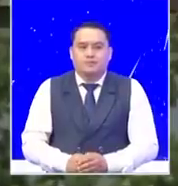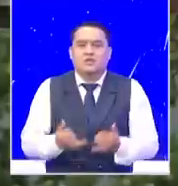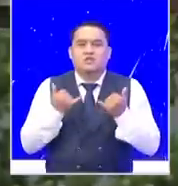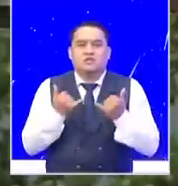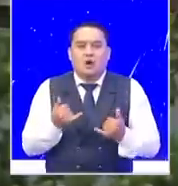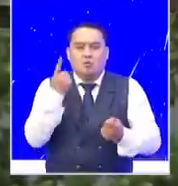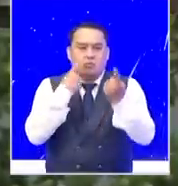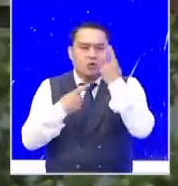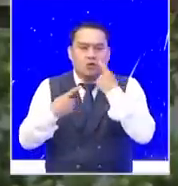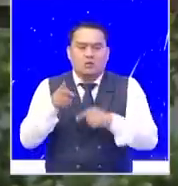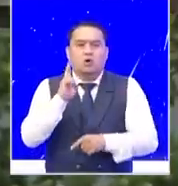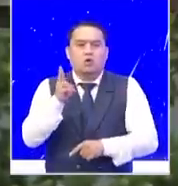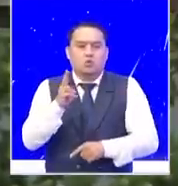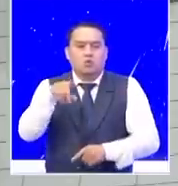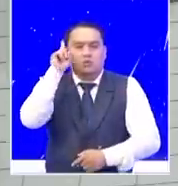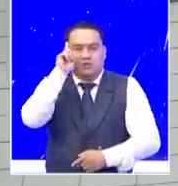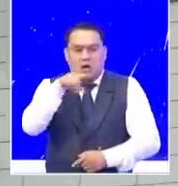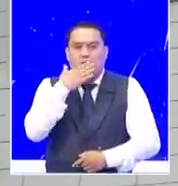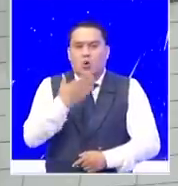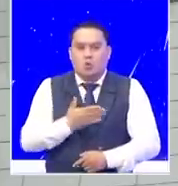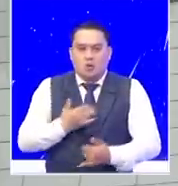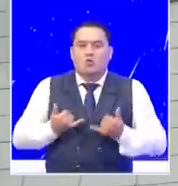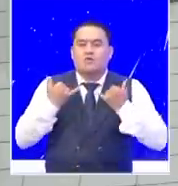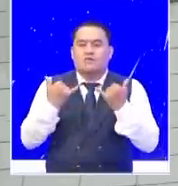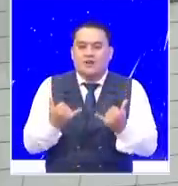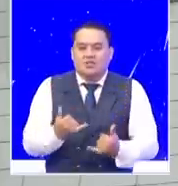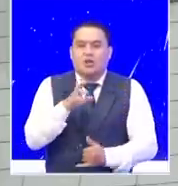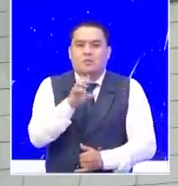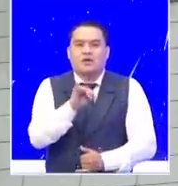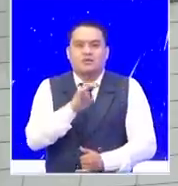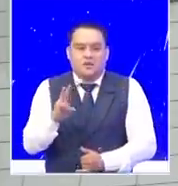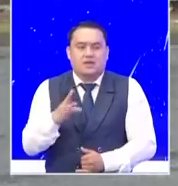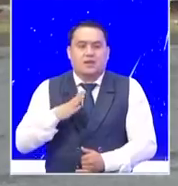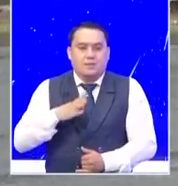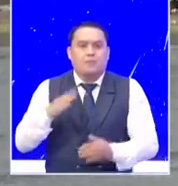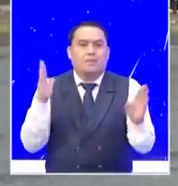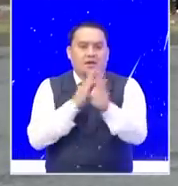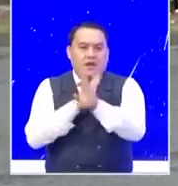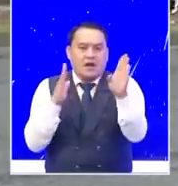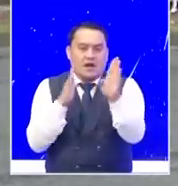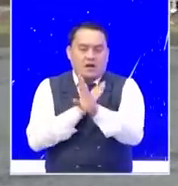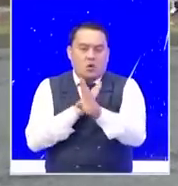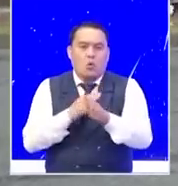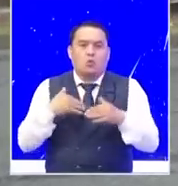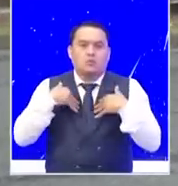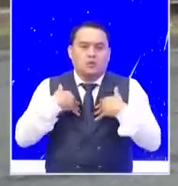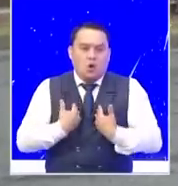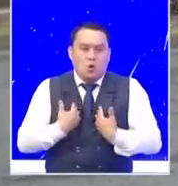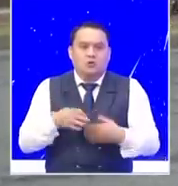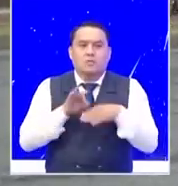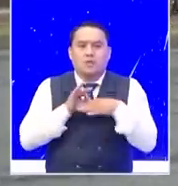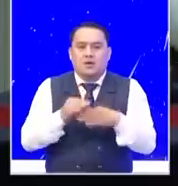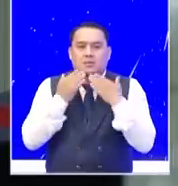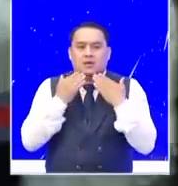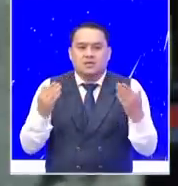Сегодня плачут не только те, кто знал, любил и уважал Бейсена Куранбека. Сама природа словно скорбит и провожает его